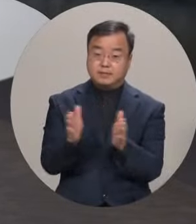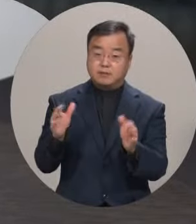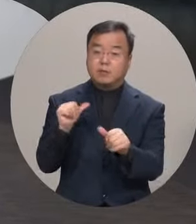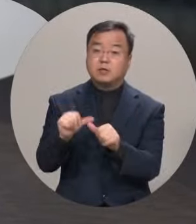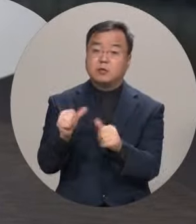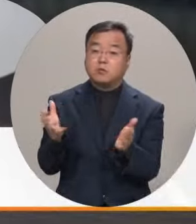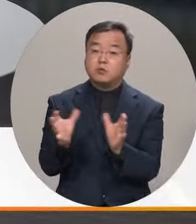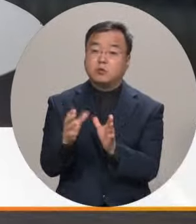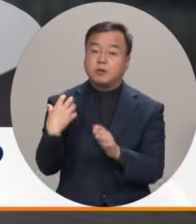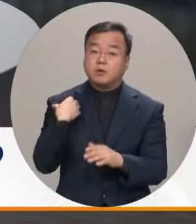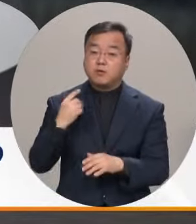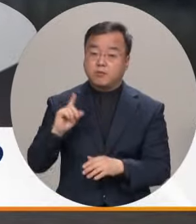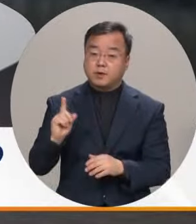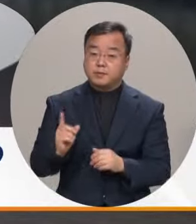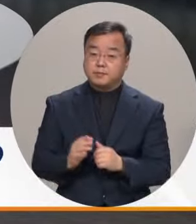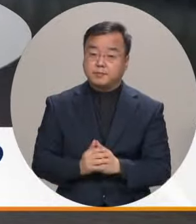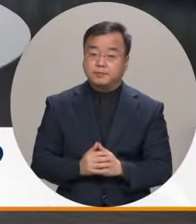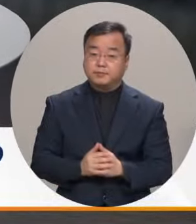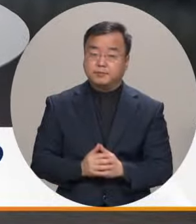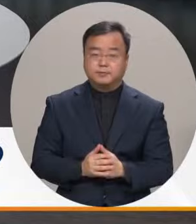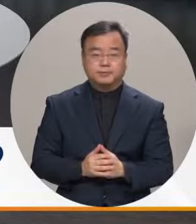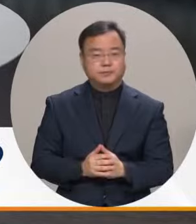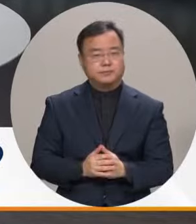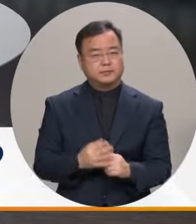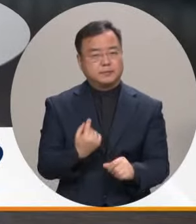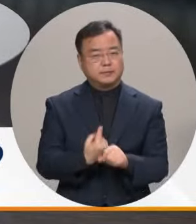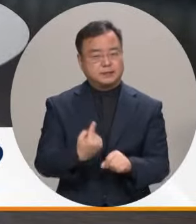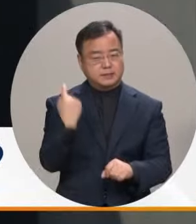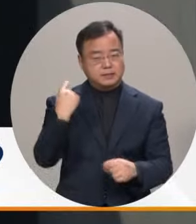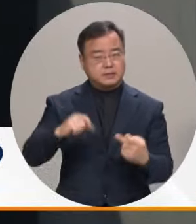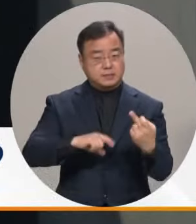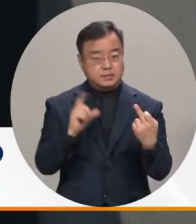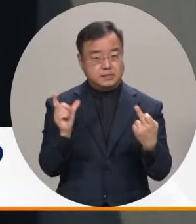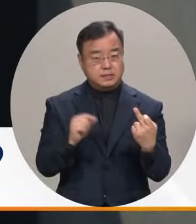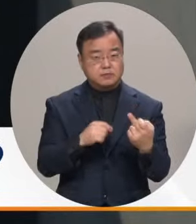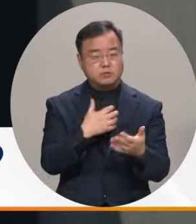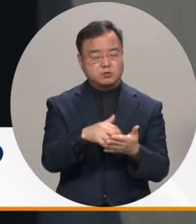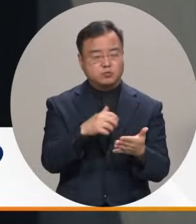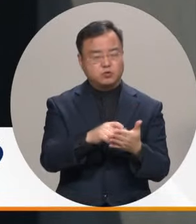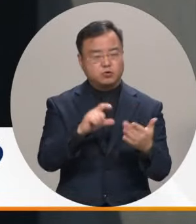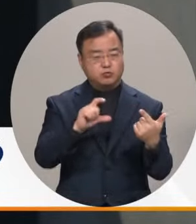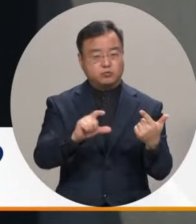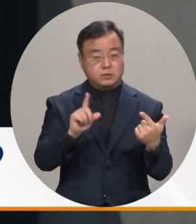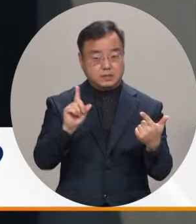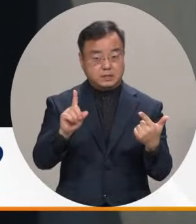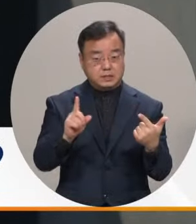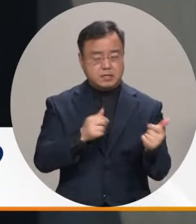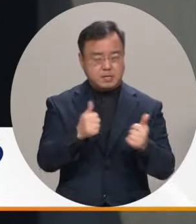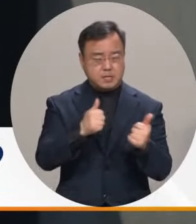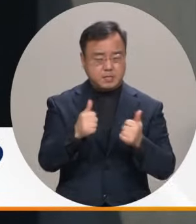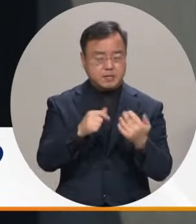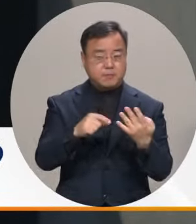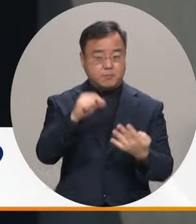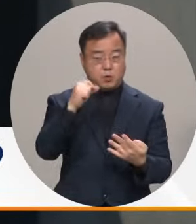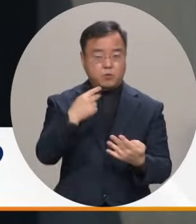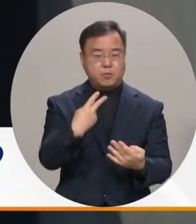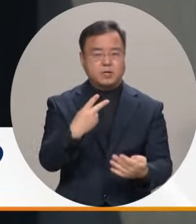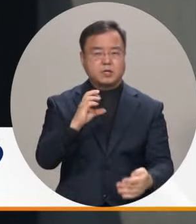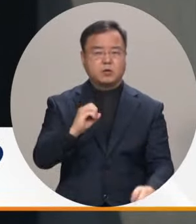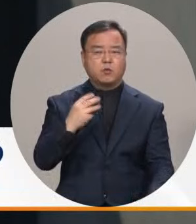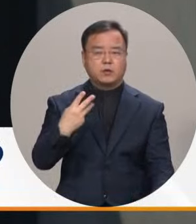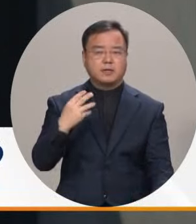어떤 역할을 하는지 소개 부탁드리겠습니다 작년 12월에 약 6대 1에 높은 경쟁률로 선발된 황경보 2030